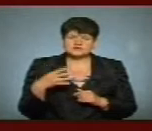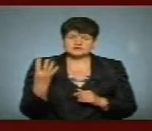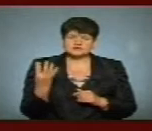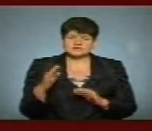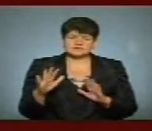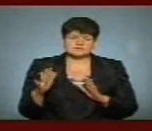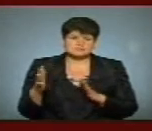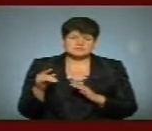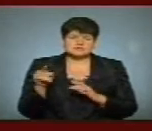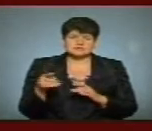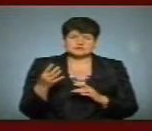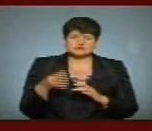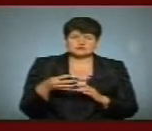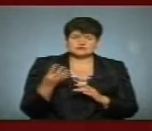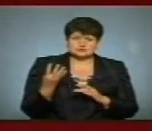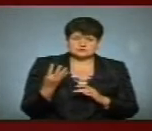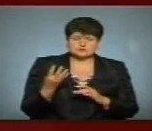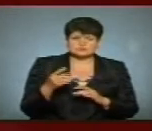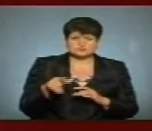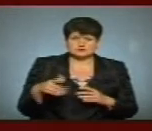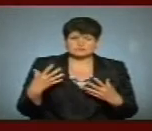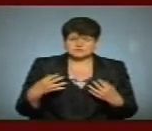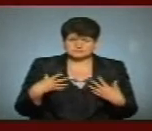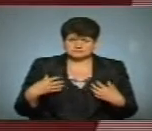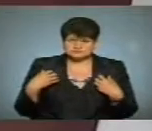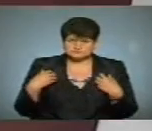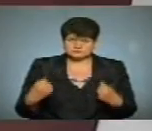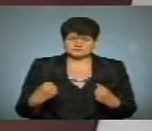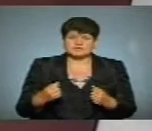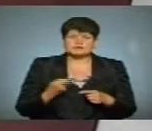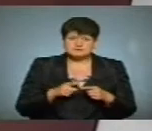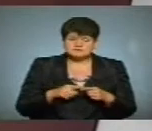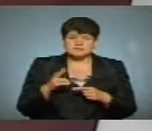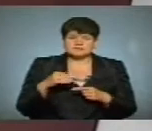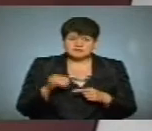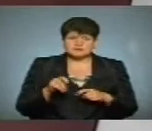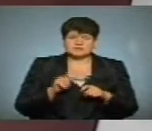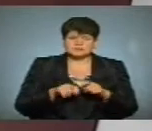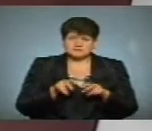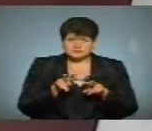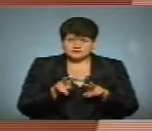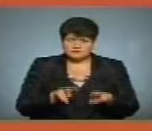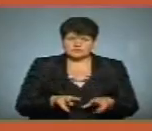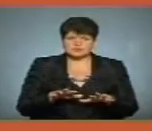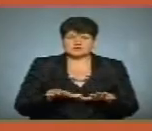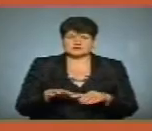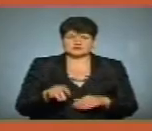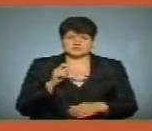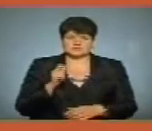54 випадки, з яких 44 особи вже видужали. Це дані з підконтрольної Україні території.